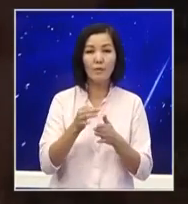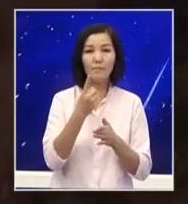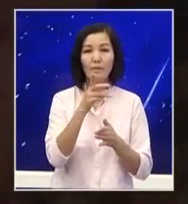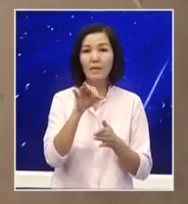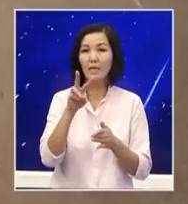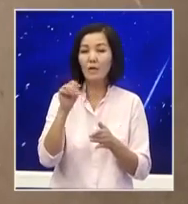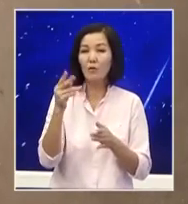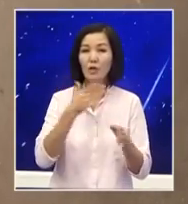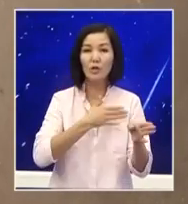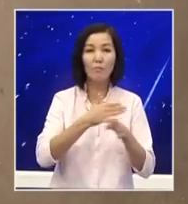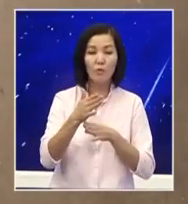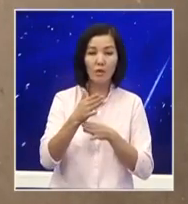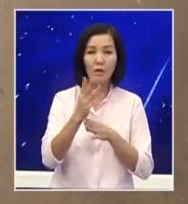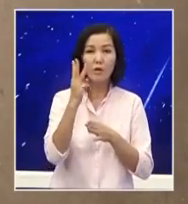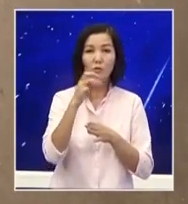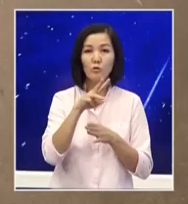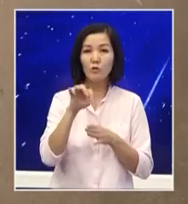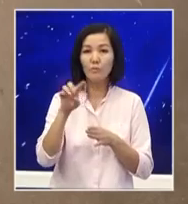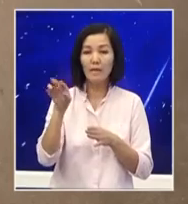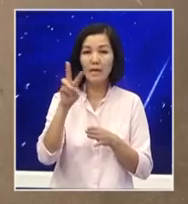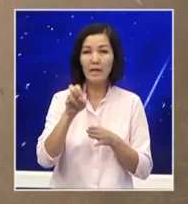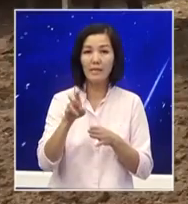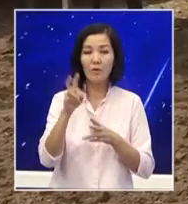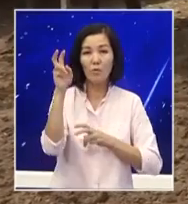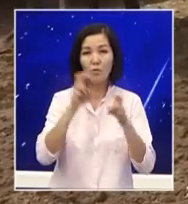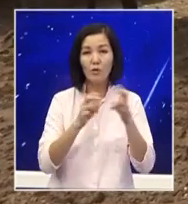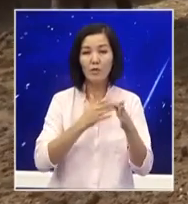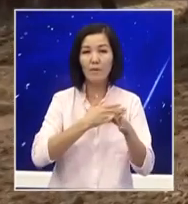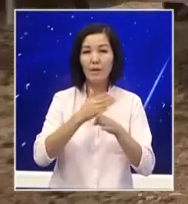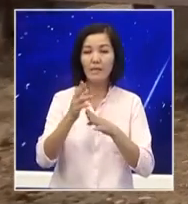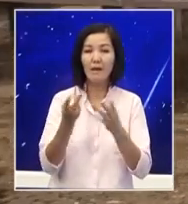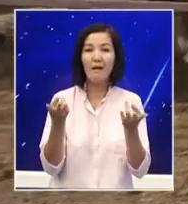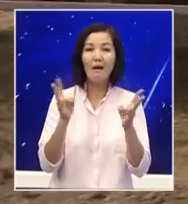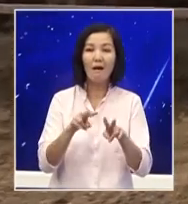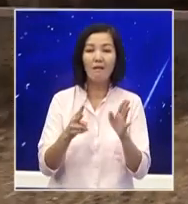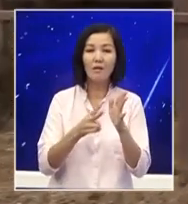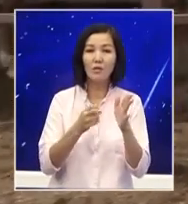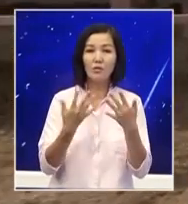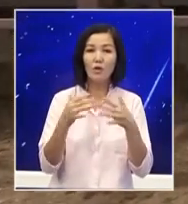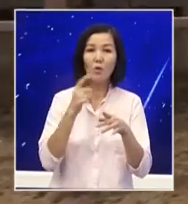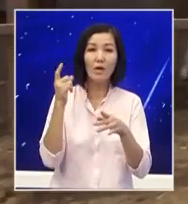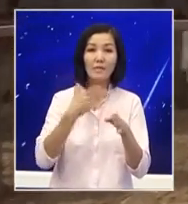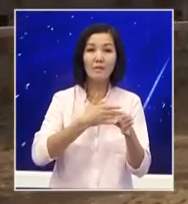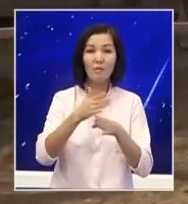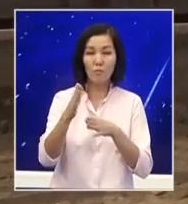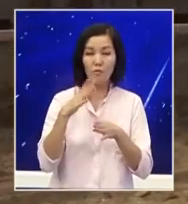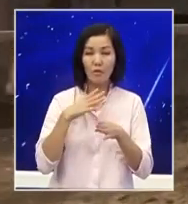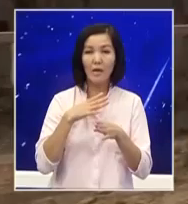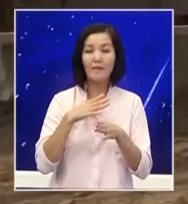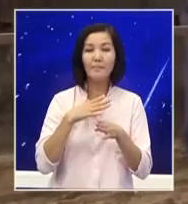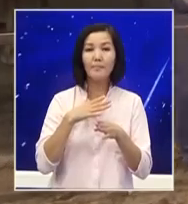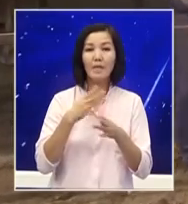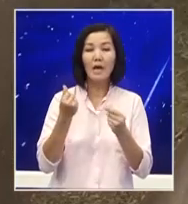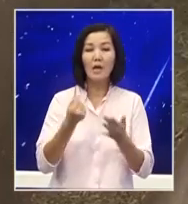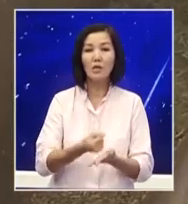триллион теңге бөлінген. Оның 300 миллиарды өндіріске бағытталса, қалған 700 миллиарды ауыл шаруашылыққа тиесілі. Айта кетейік, бұл